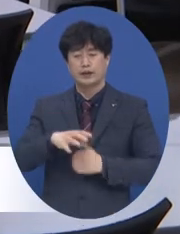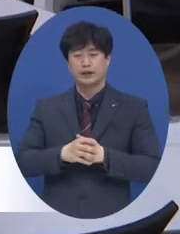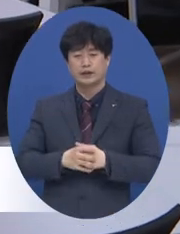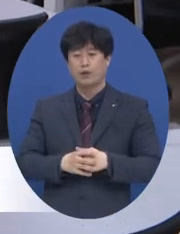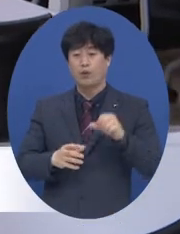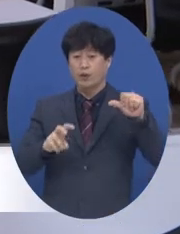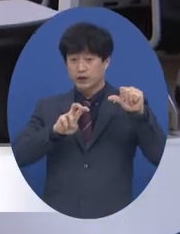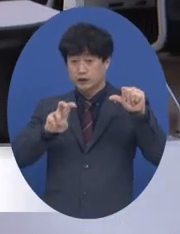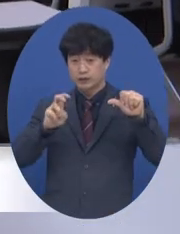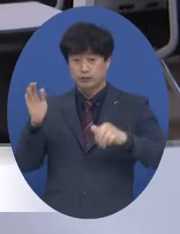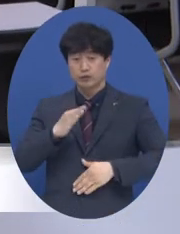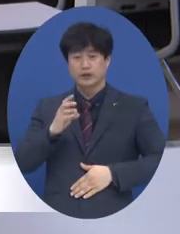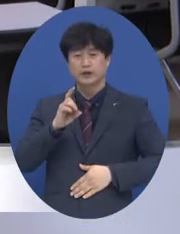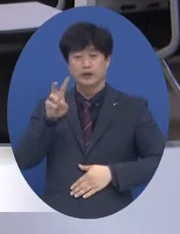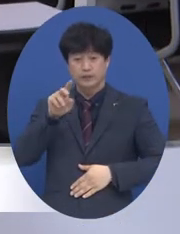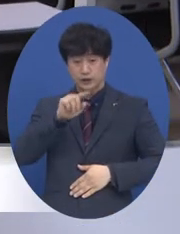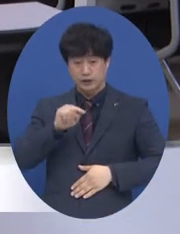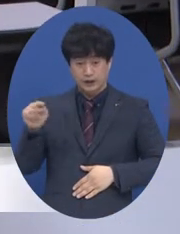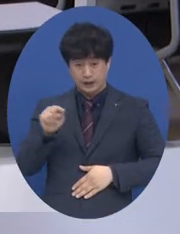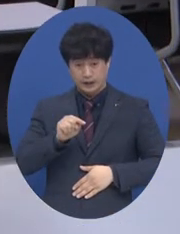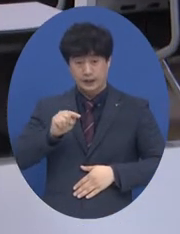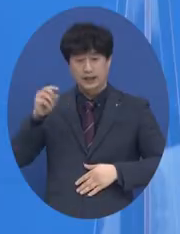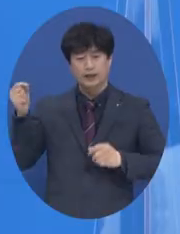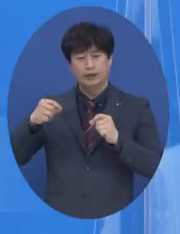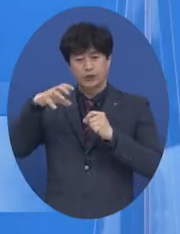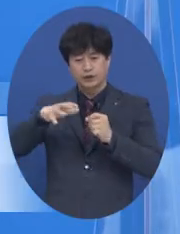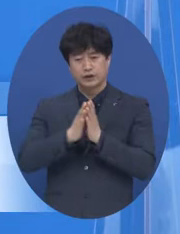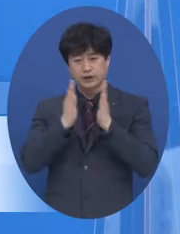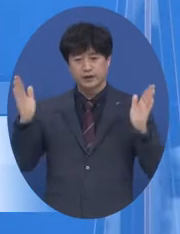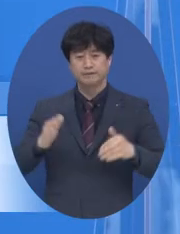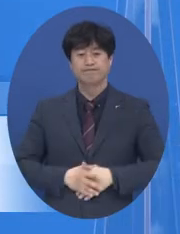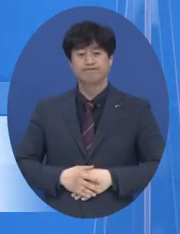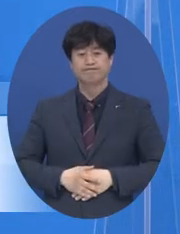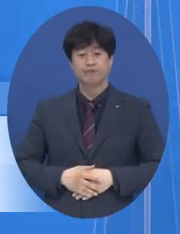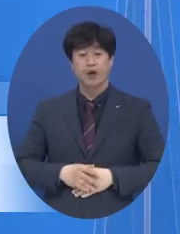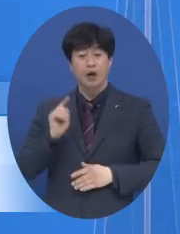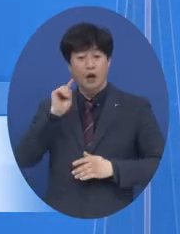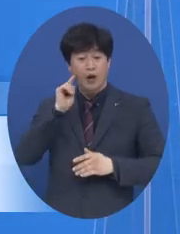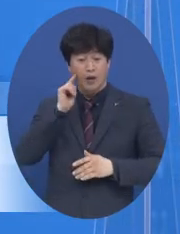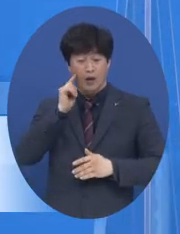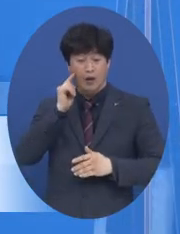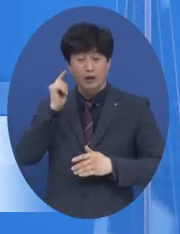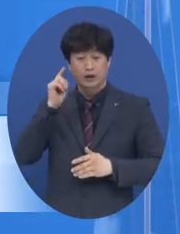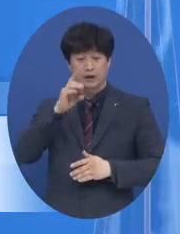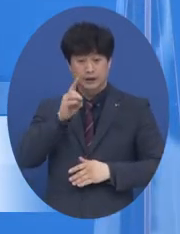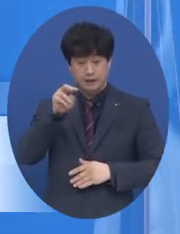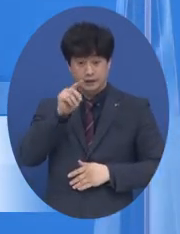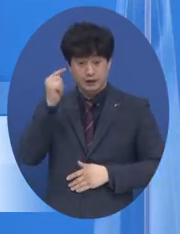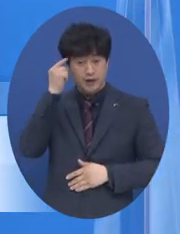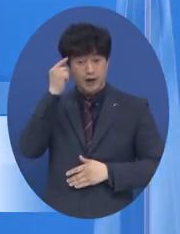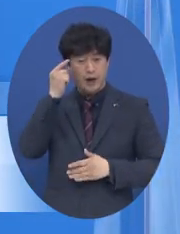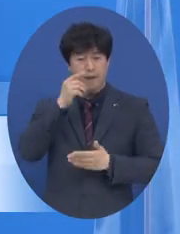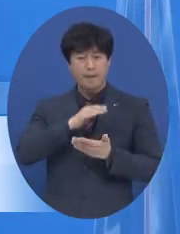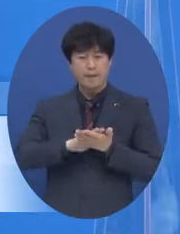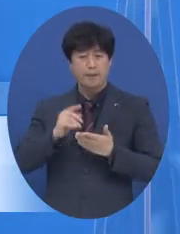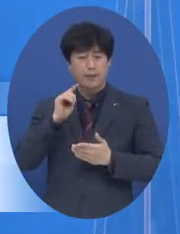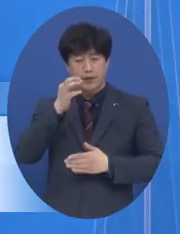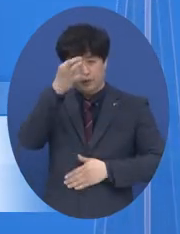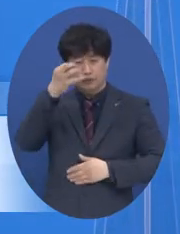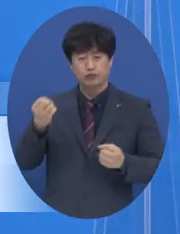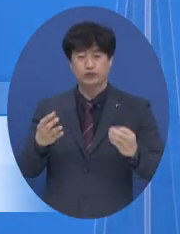20일부터 dmg 일원에서 열립니다 그래서 면제 평 r 2 저는 빔 질 핑 하 역사적